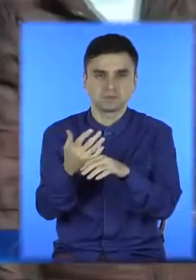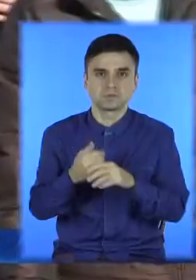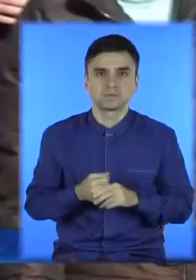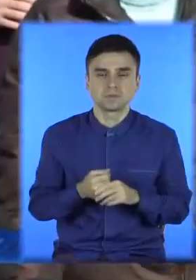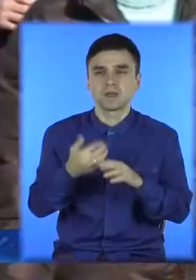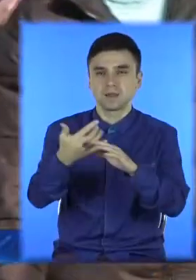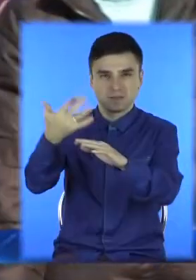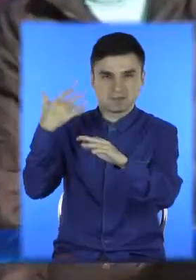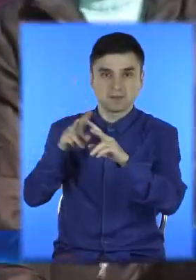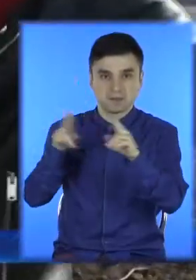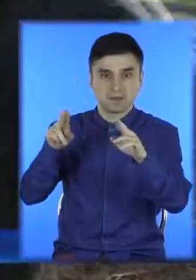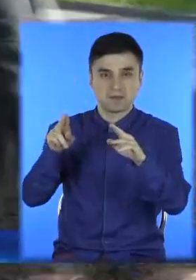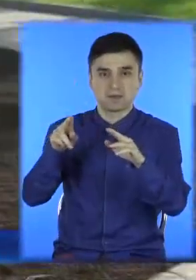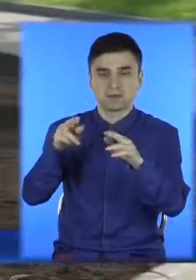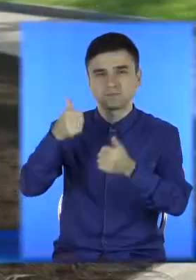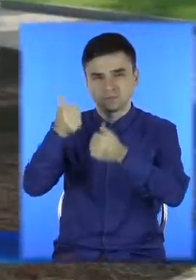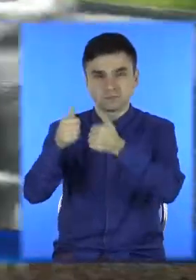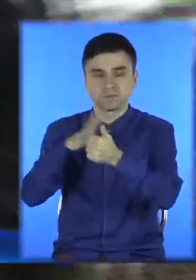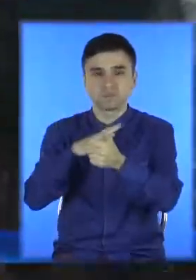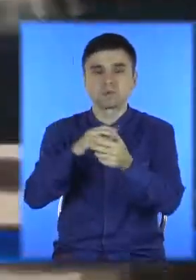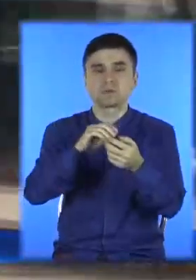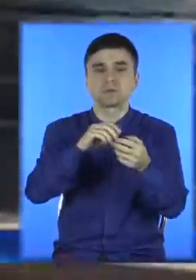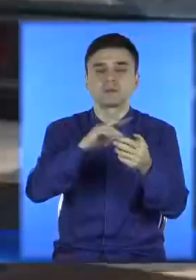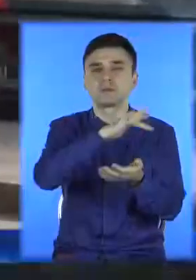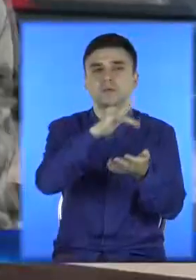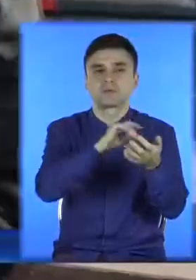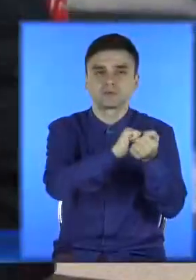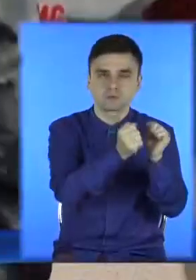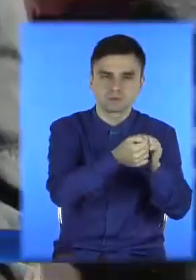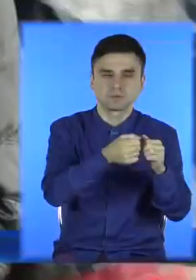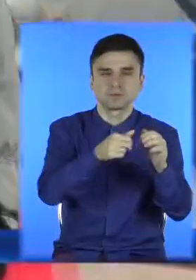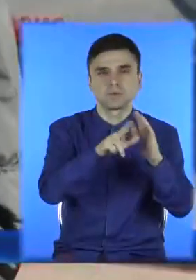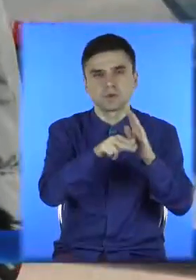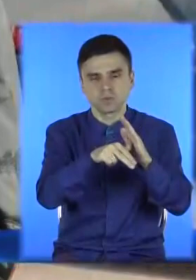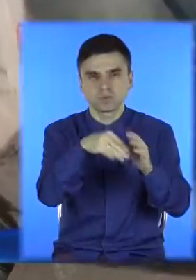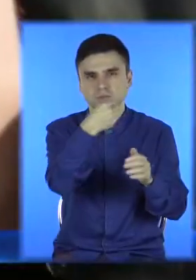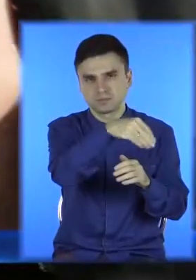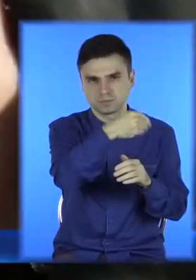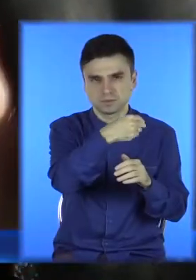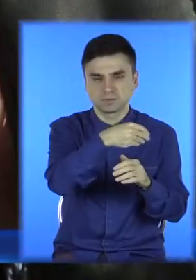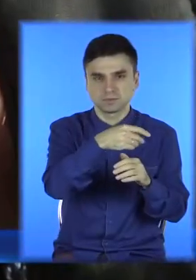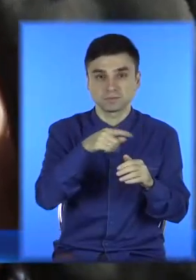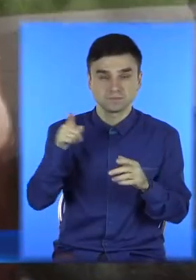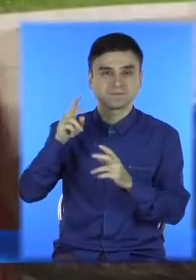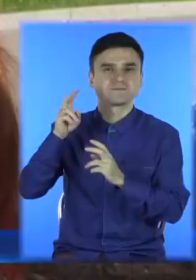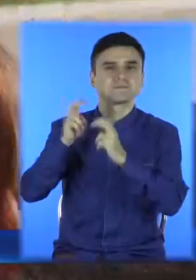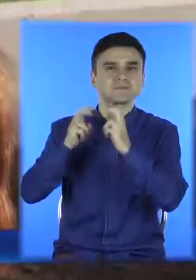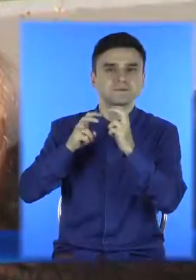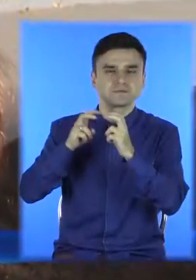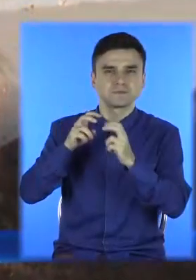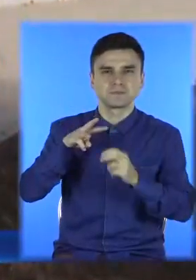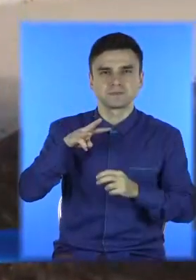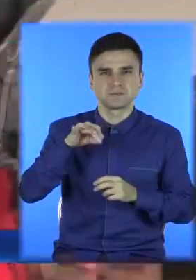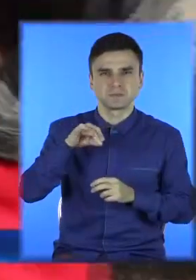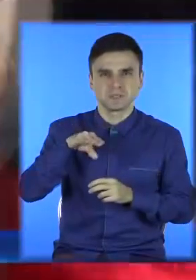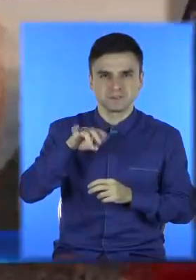для працівників «Метінвестпромсервіс» змістовний відпочинок – то вже традиція. Спортивна риболовля, велозаїзди, а тепер і співи. Таке дозвілля